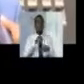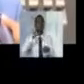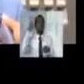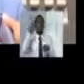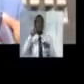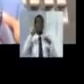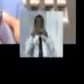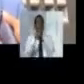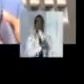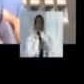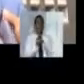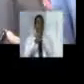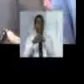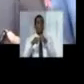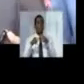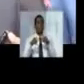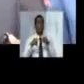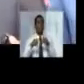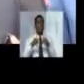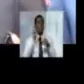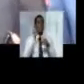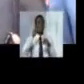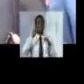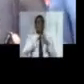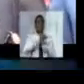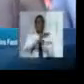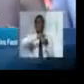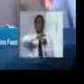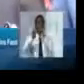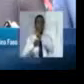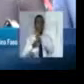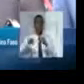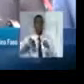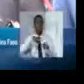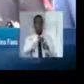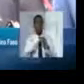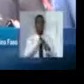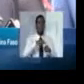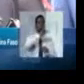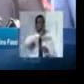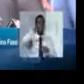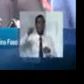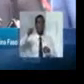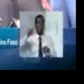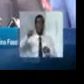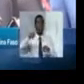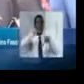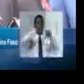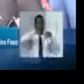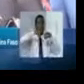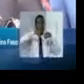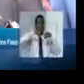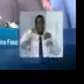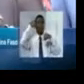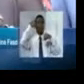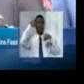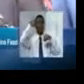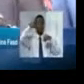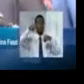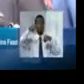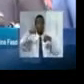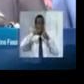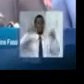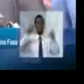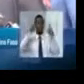pays peut contrecarrer. Grâce à ces innovations, nous assistons à un niveau, j'allais dire, acceptable pour une